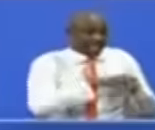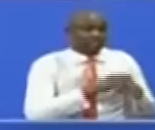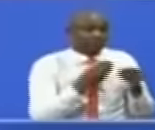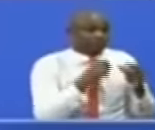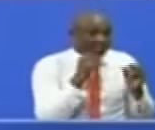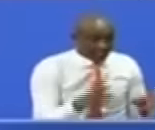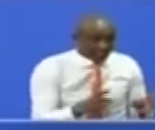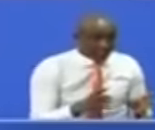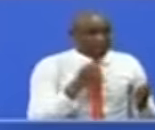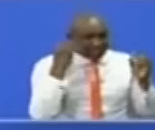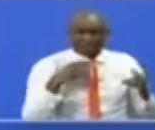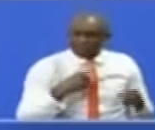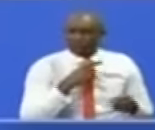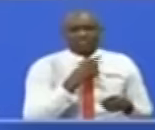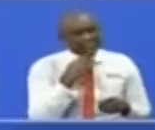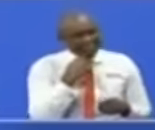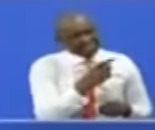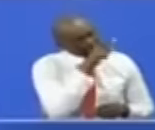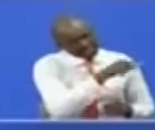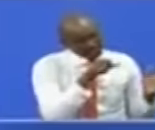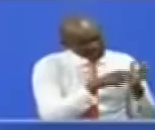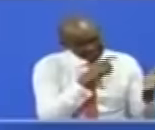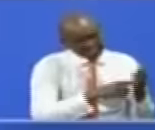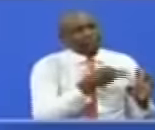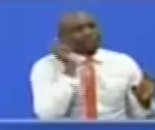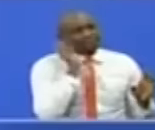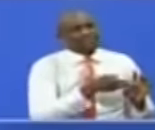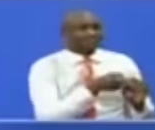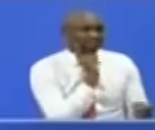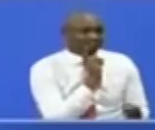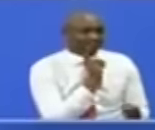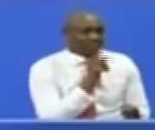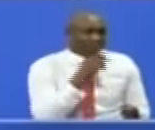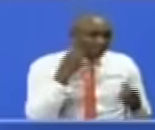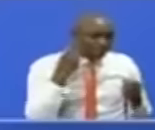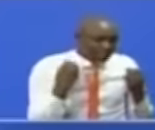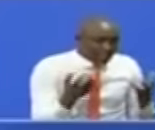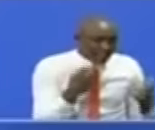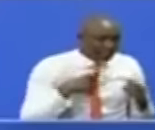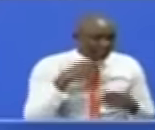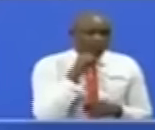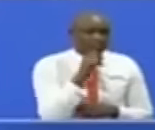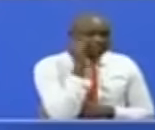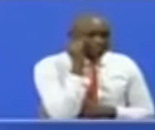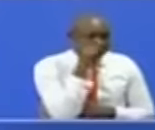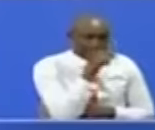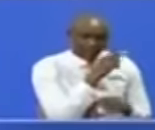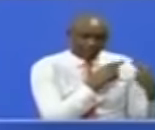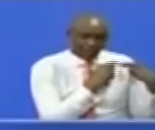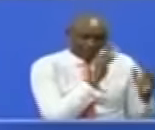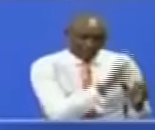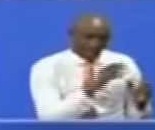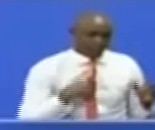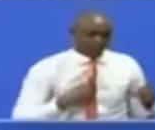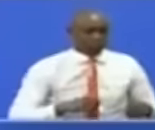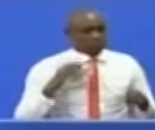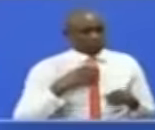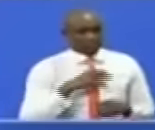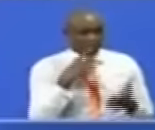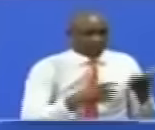ndio sababu wengi wanamkashifu, wanaona kwamba lazima ajiuzulu. Ni vile ambavyo labda watu hawajaelewa jukumu lake kama mwenyekiti wa